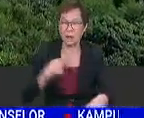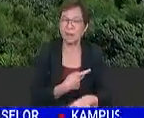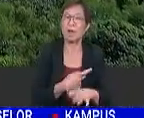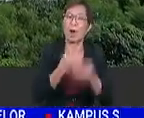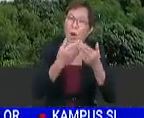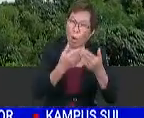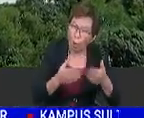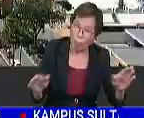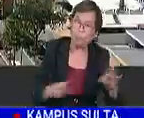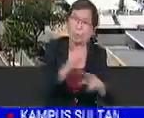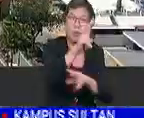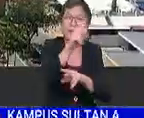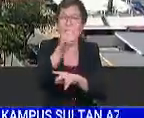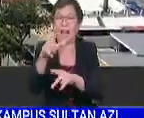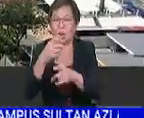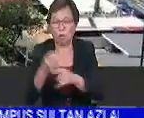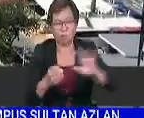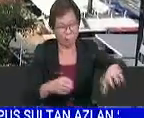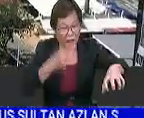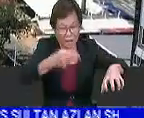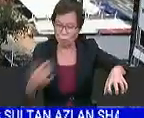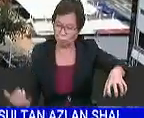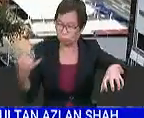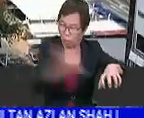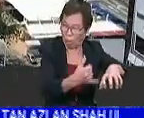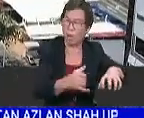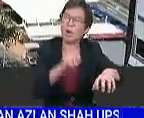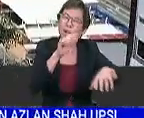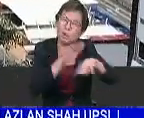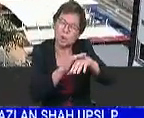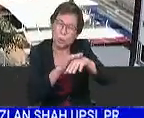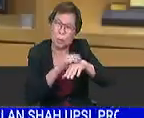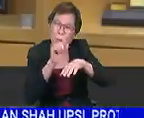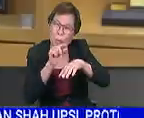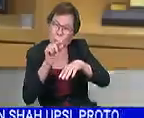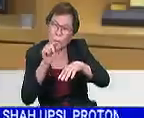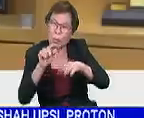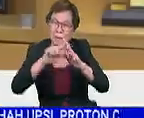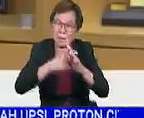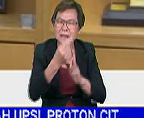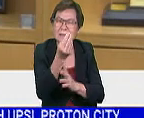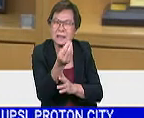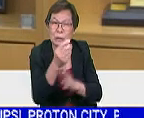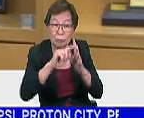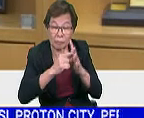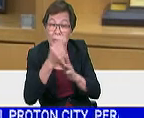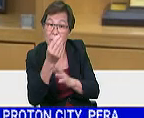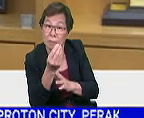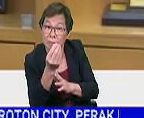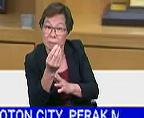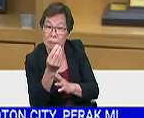or Bubble travel so that Little By Little You know in starting in a small